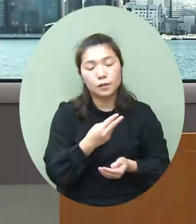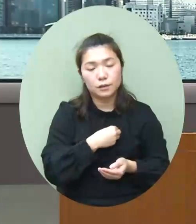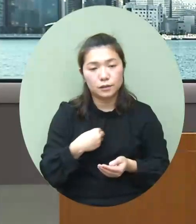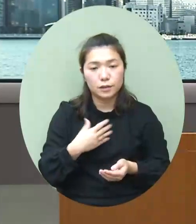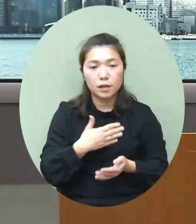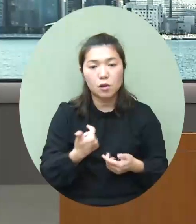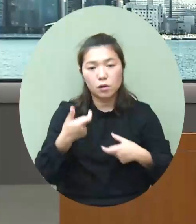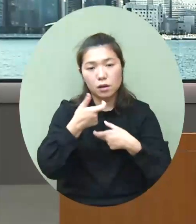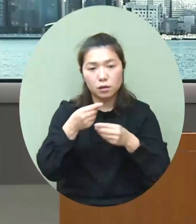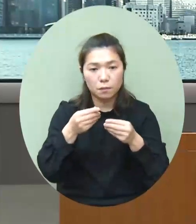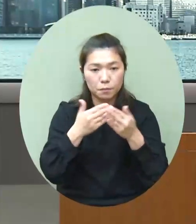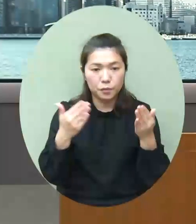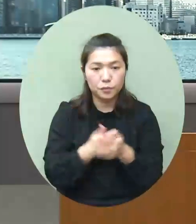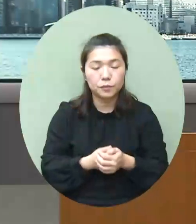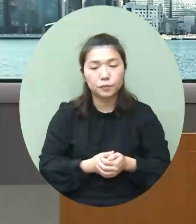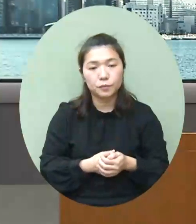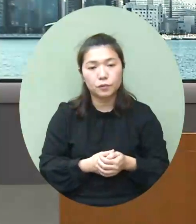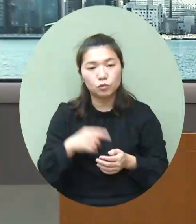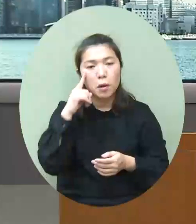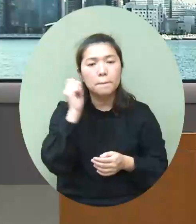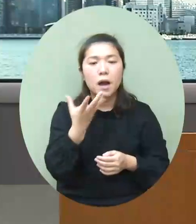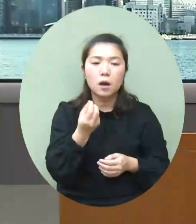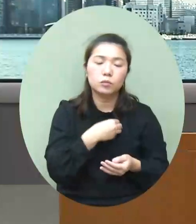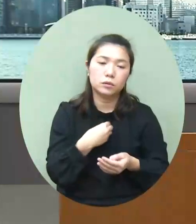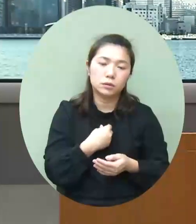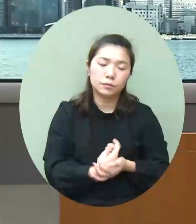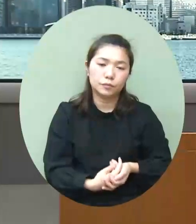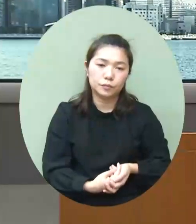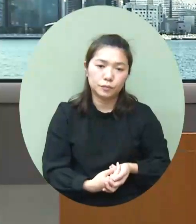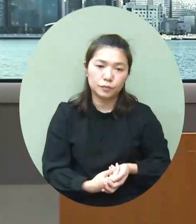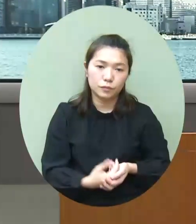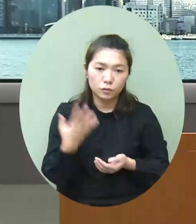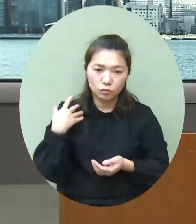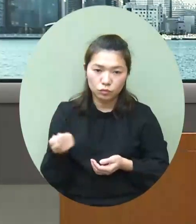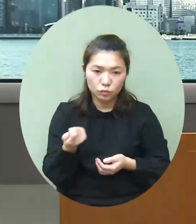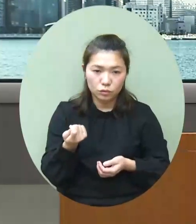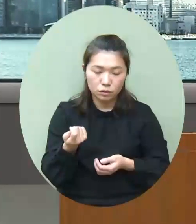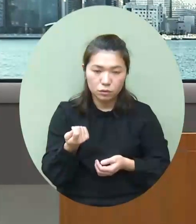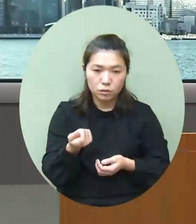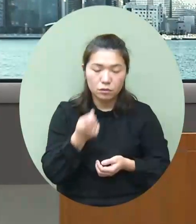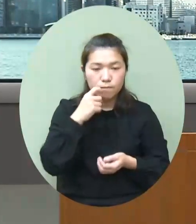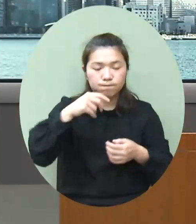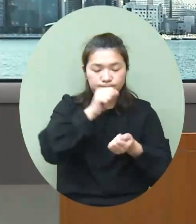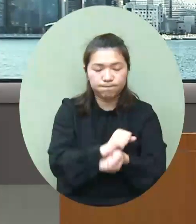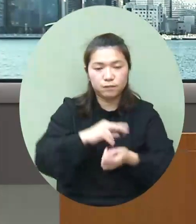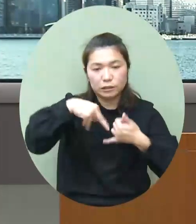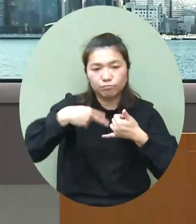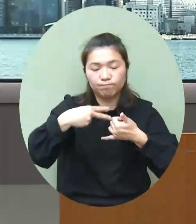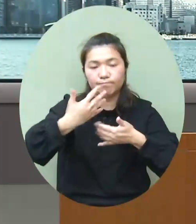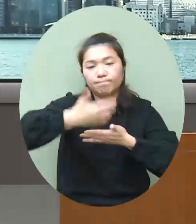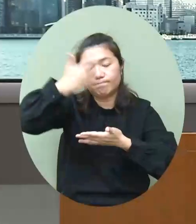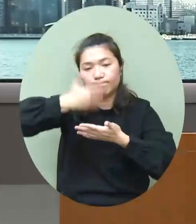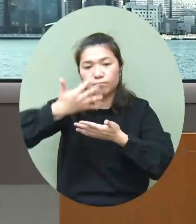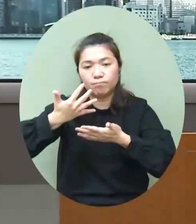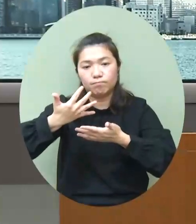两位医生你好，我是经济日报。首先想请教欧医生，最近有很多